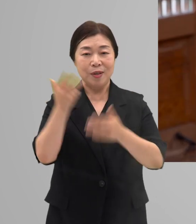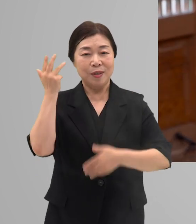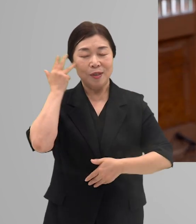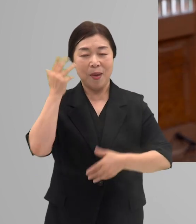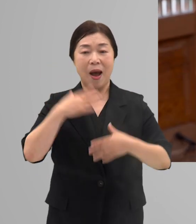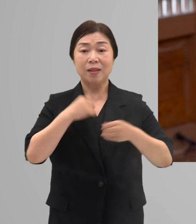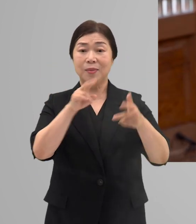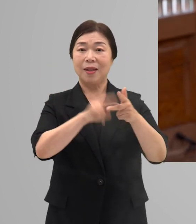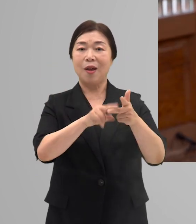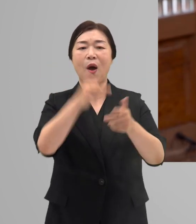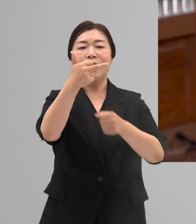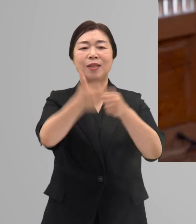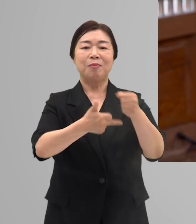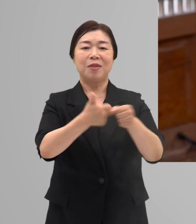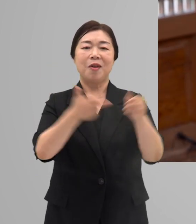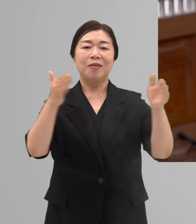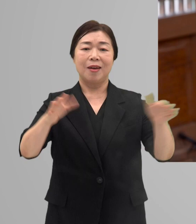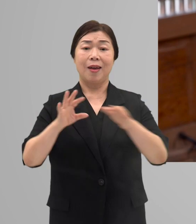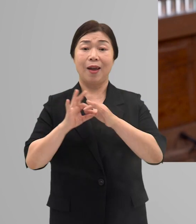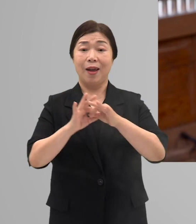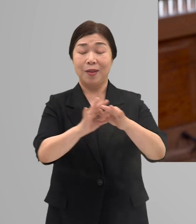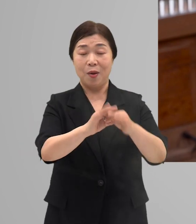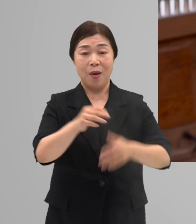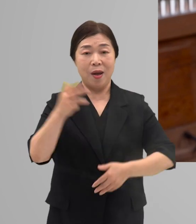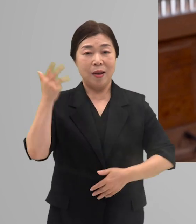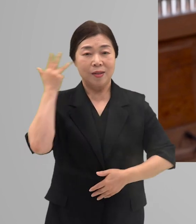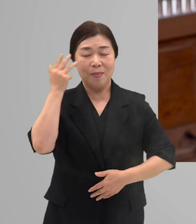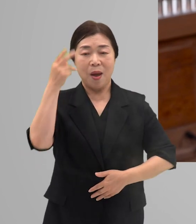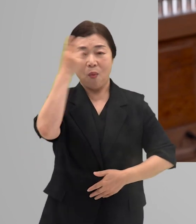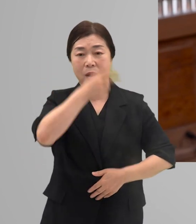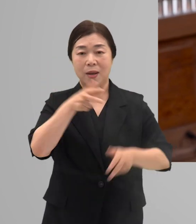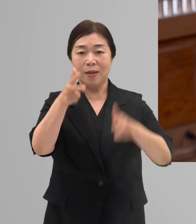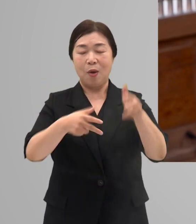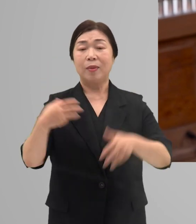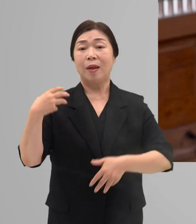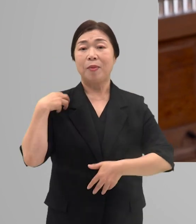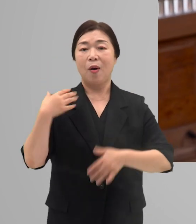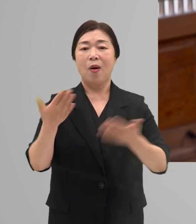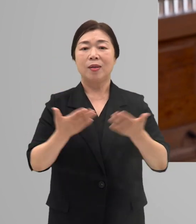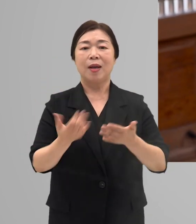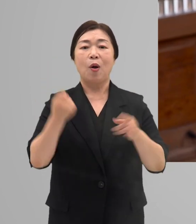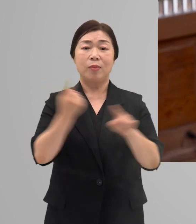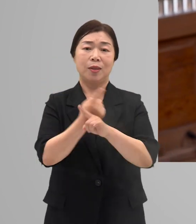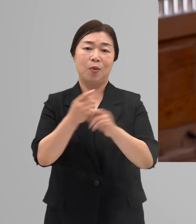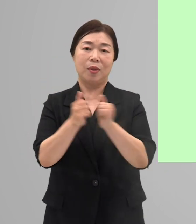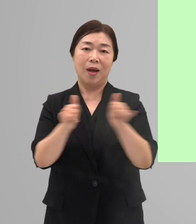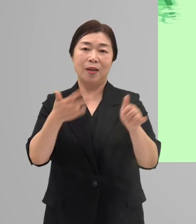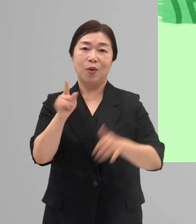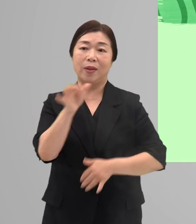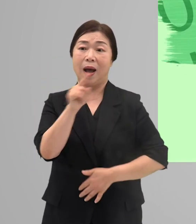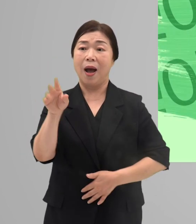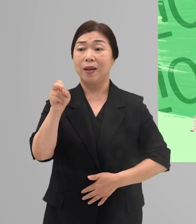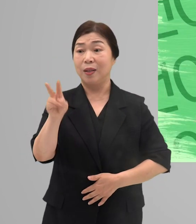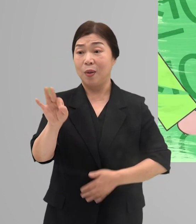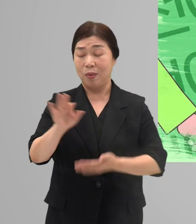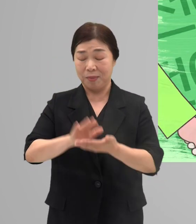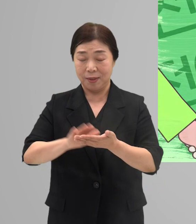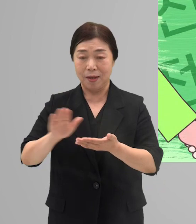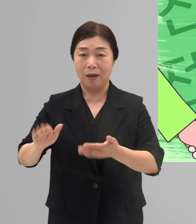치매안심센터에서 17년째 치매 관리 사업을 담당하고 있는 작업치료사 전아영입니다.